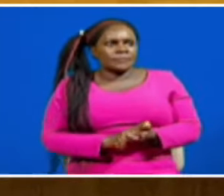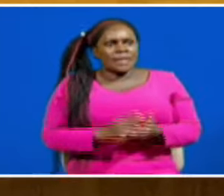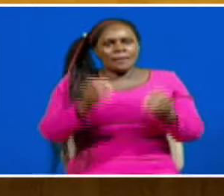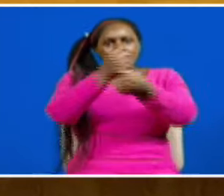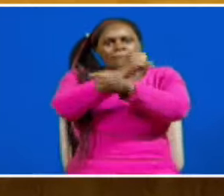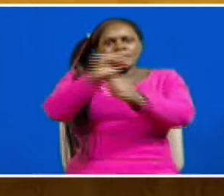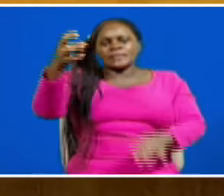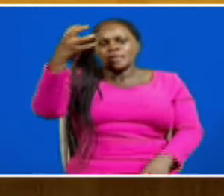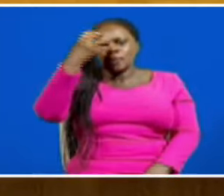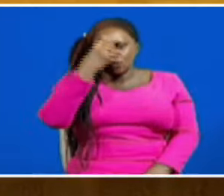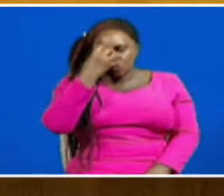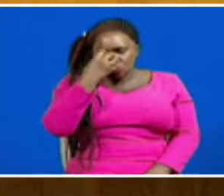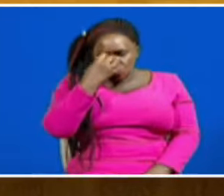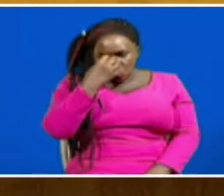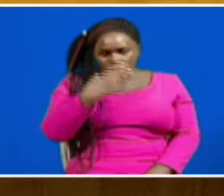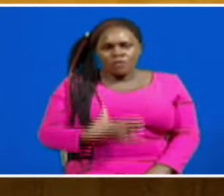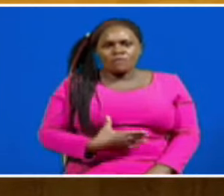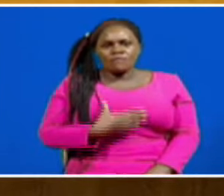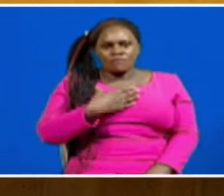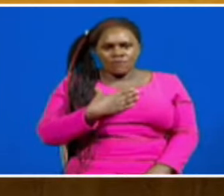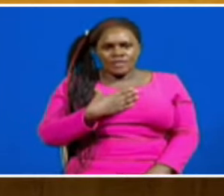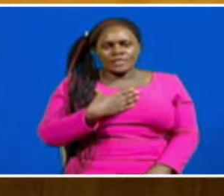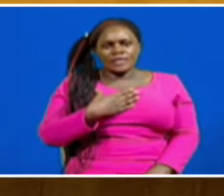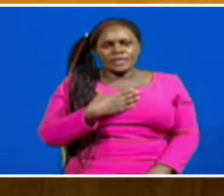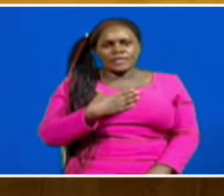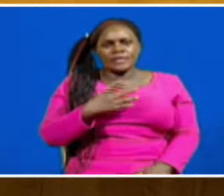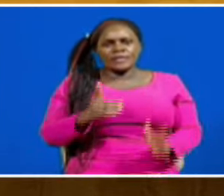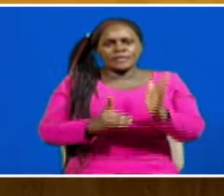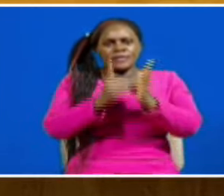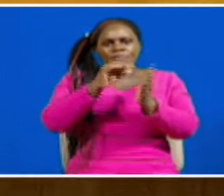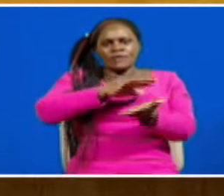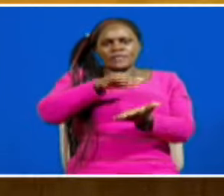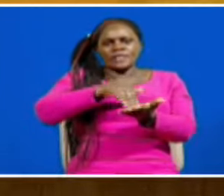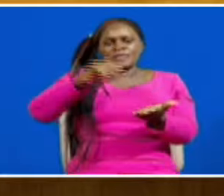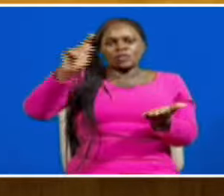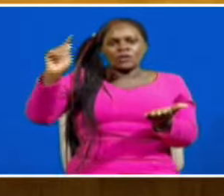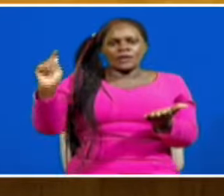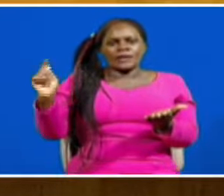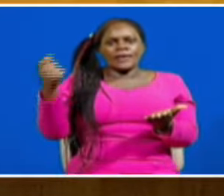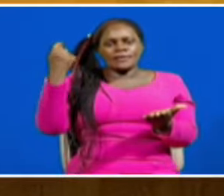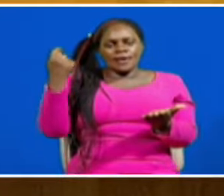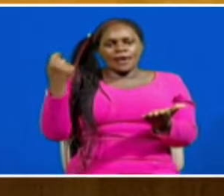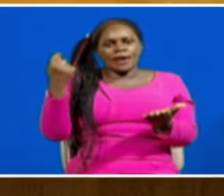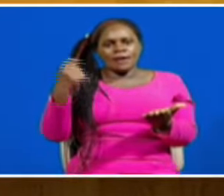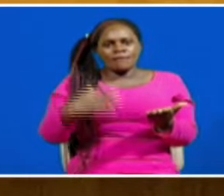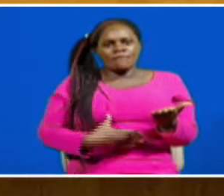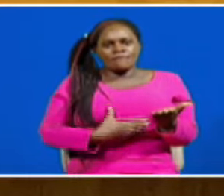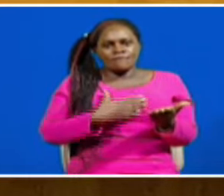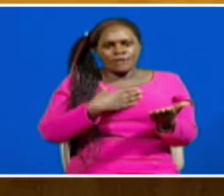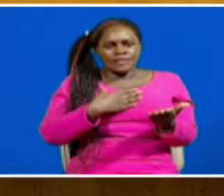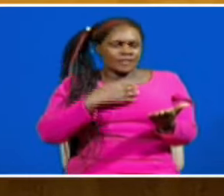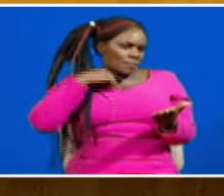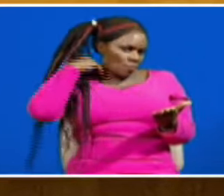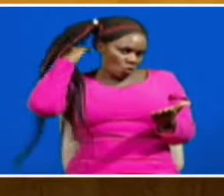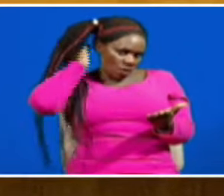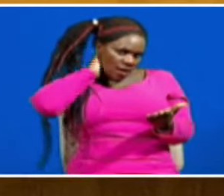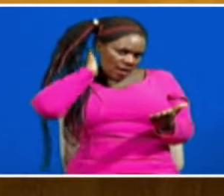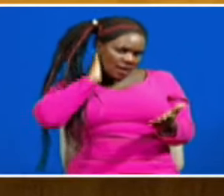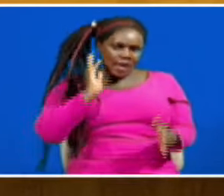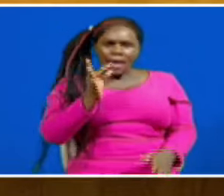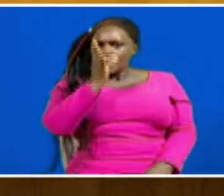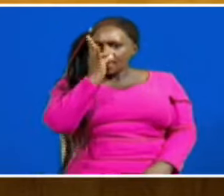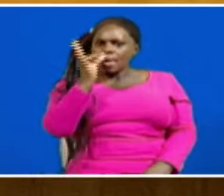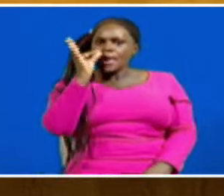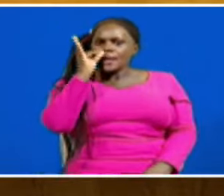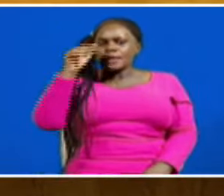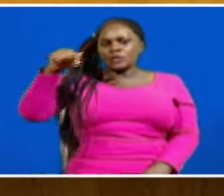rais william ruto endza ziara yake ya maendeleo eneo la kati mwa nchi alip zuru kati za moranga na nyeri hi